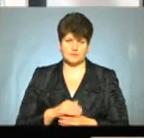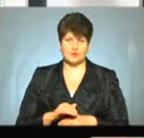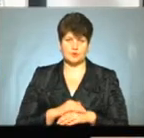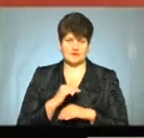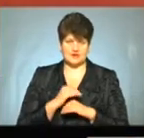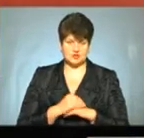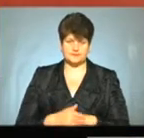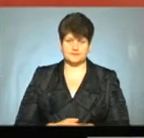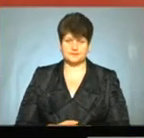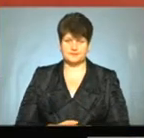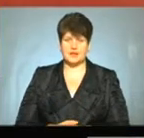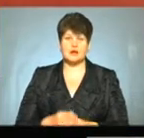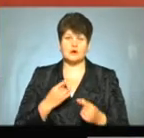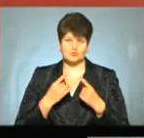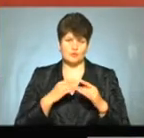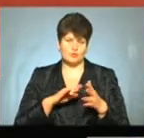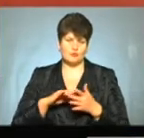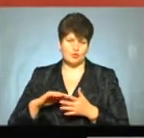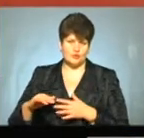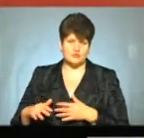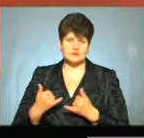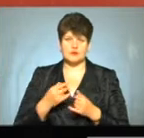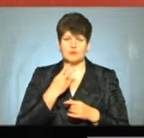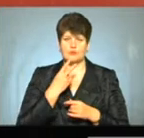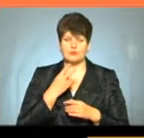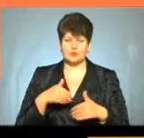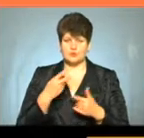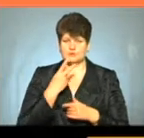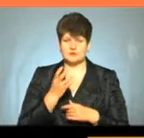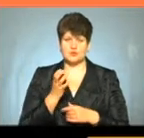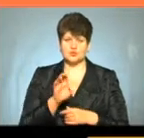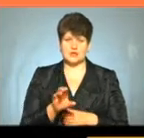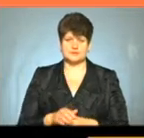вечора. Розмову ми продовжимо за мить, а зараз пропоную переглянути сюжет.